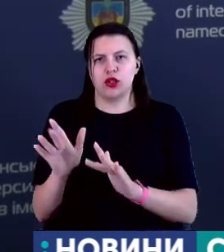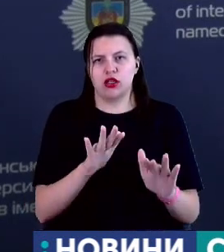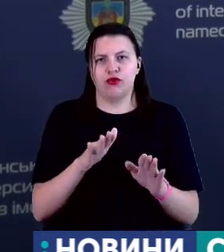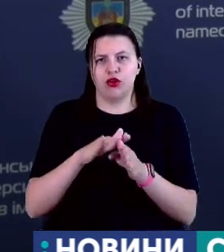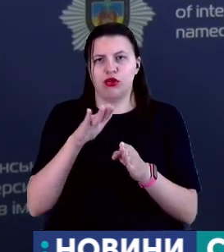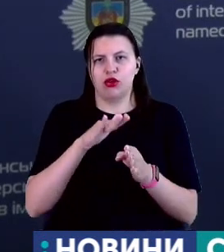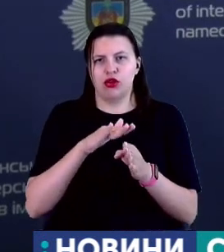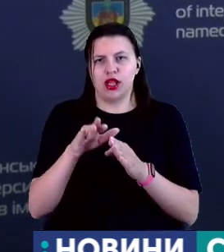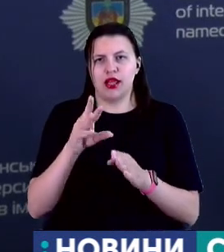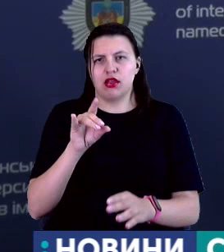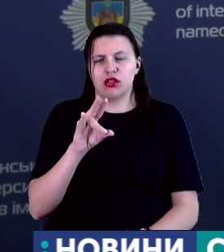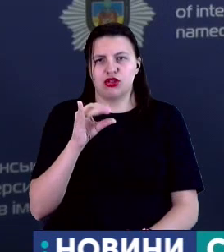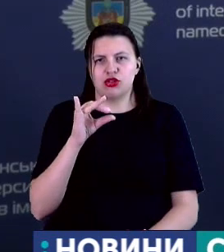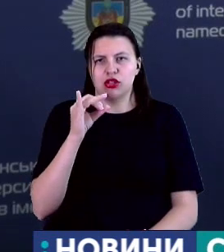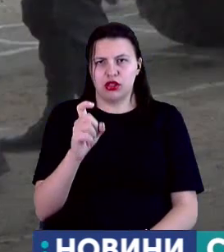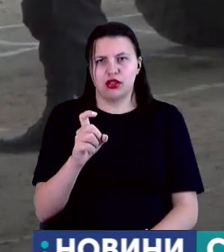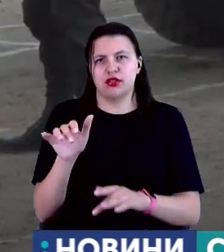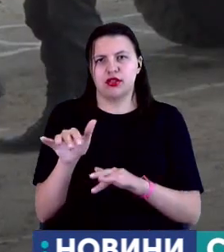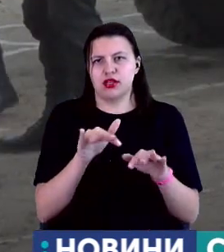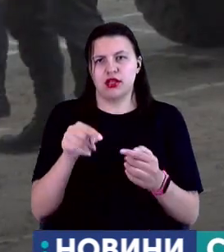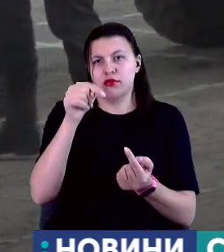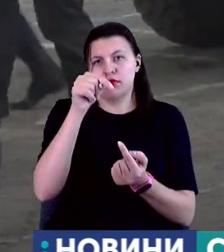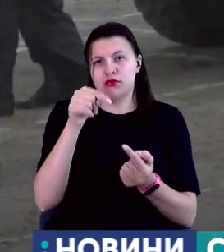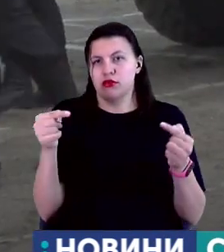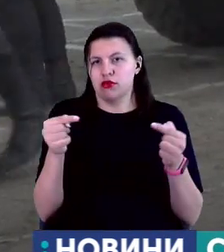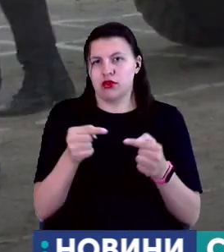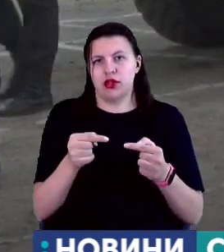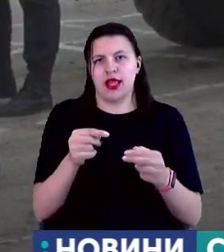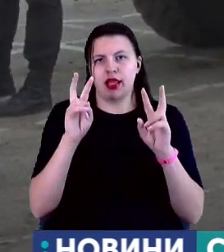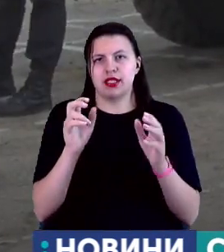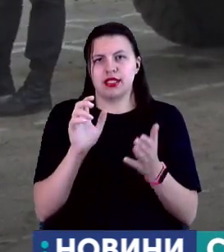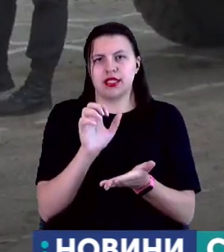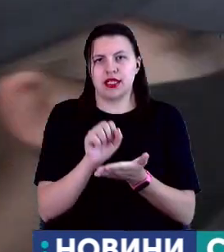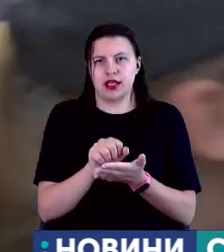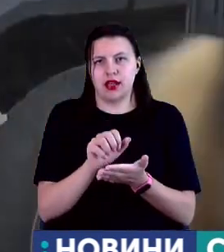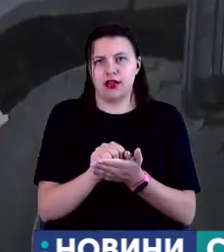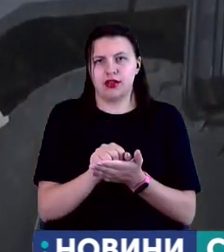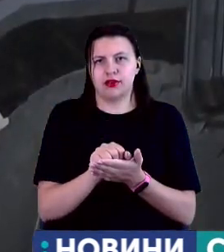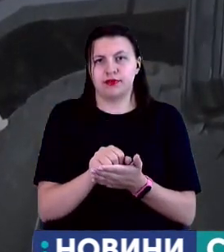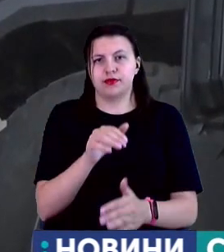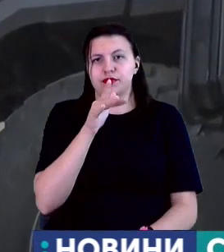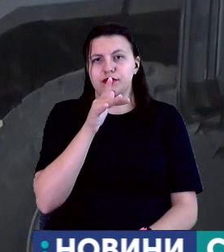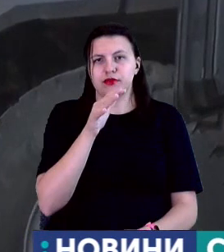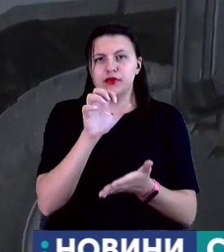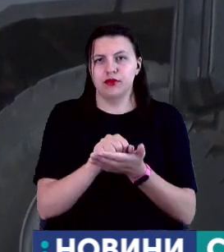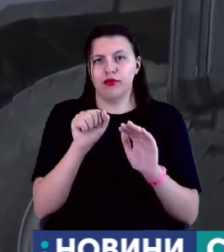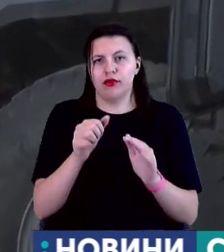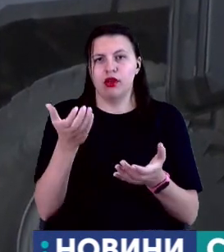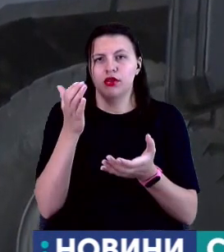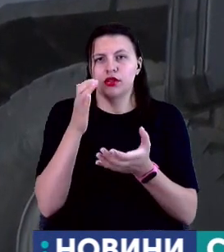дій згідно теми занять. Під час занять курсанти могли ознайомитися з бронемашиною «Варта», яка важить